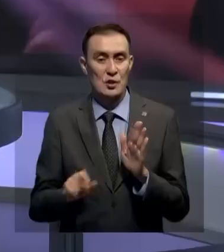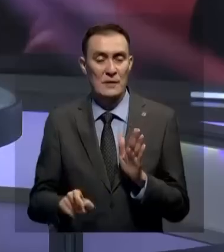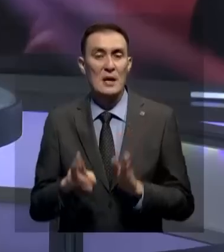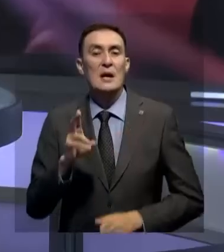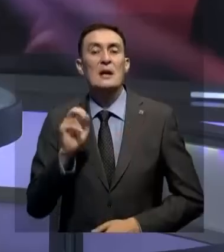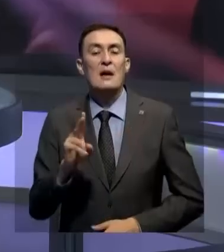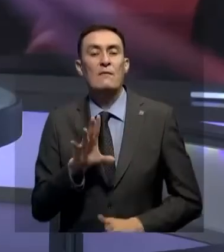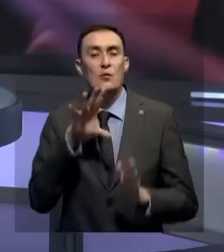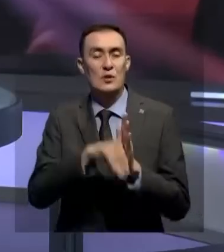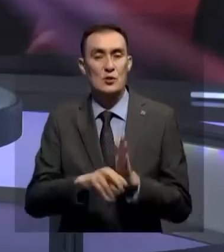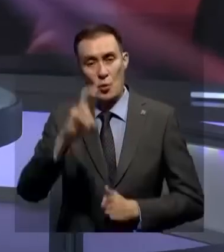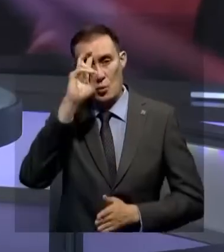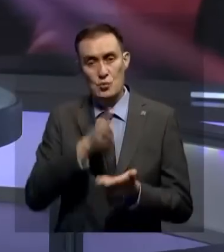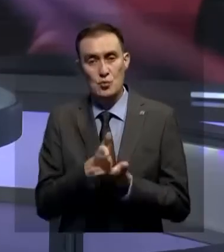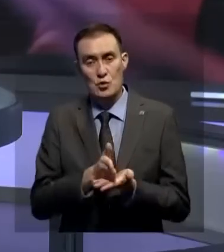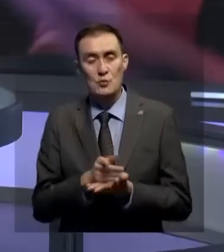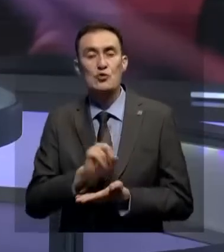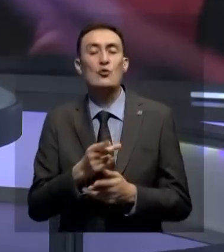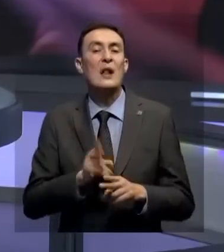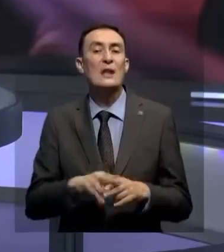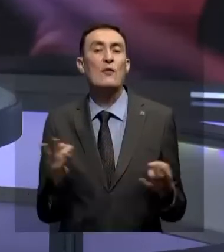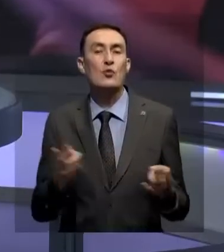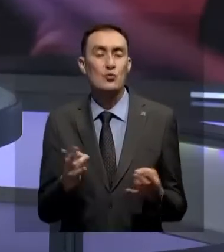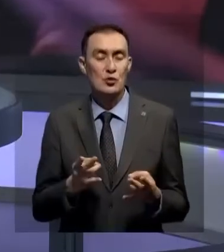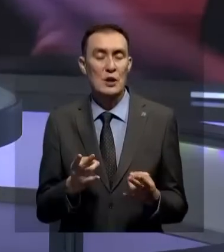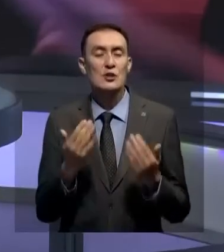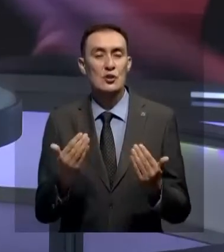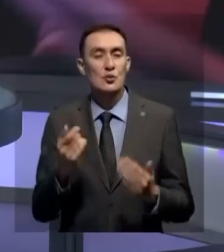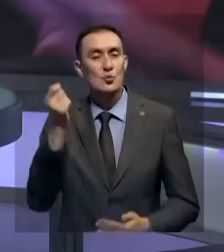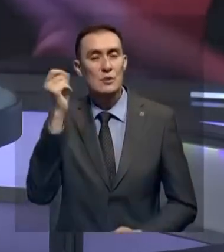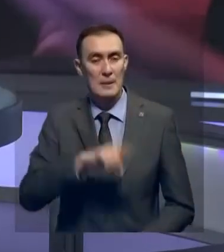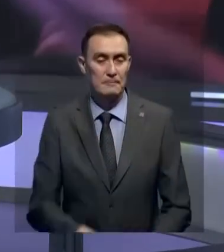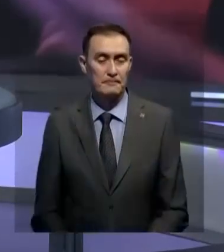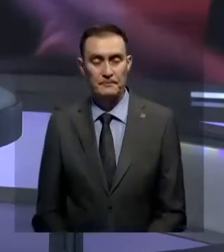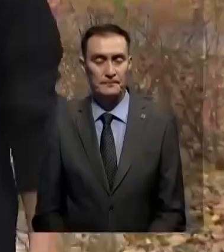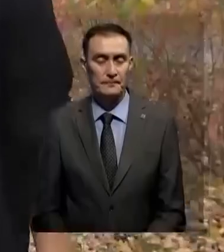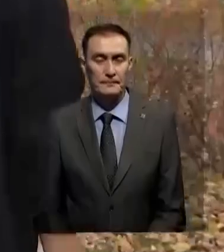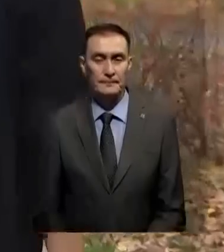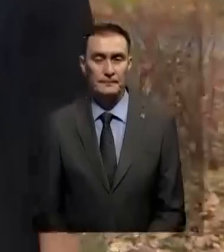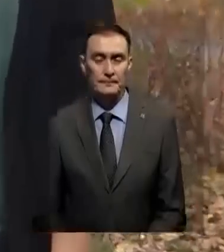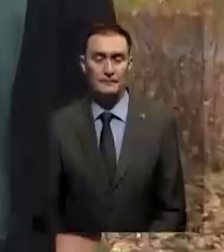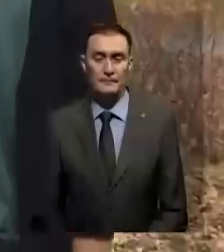60 человек. Как стать госслужащими и что для этого нужно, узнавал Алишер Ашимов.